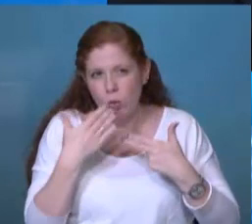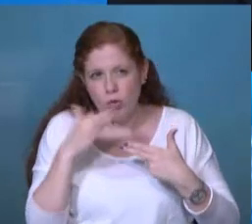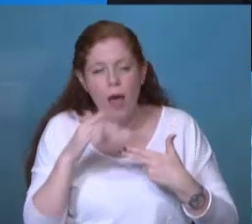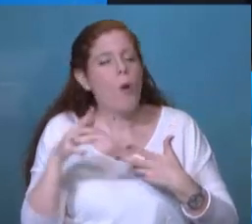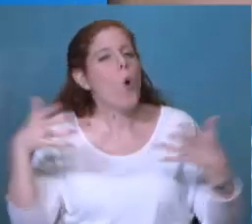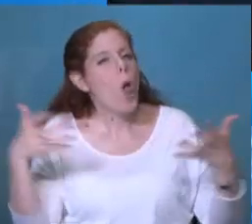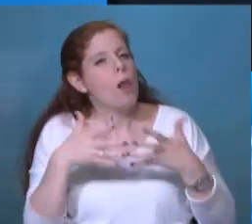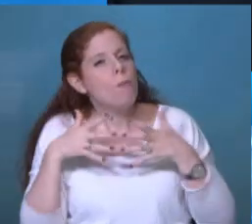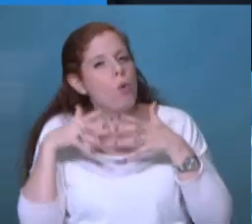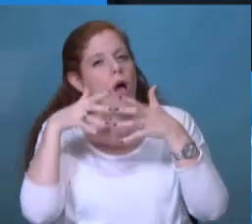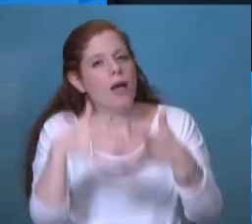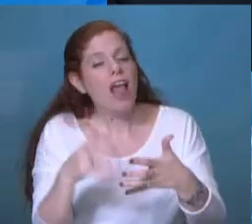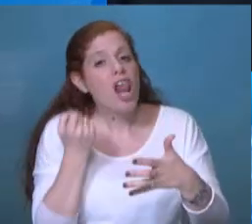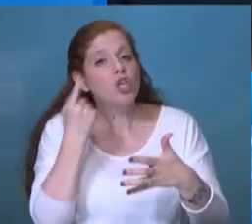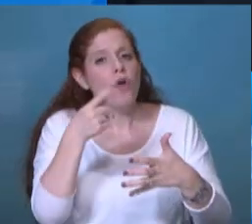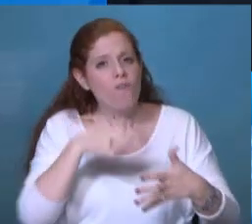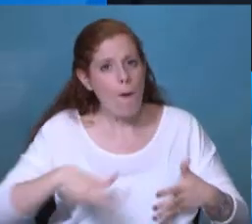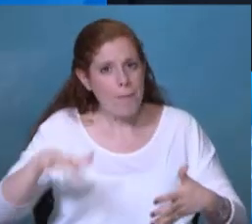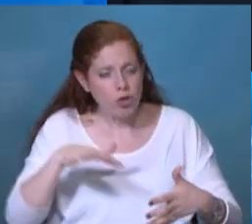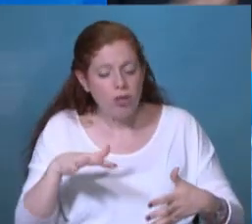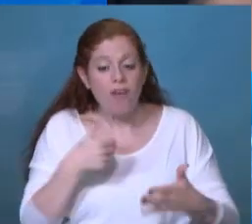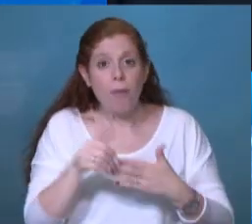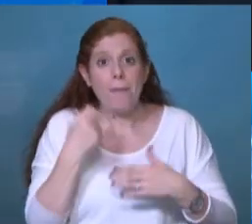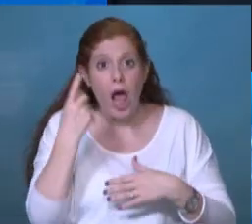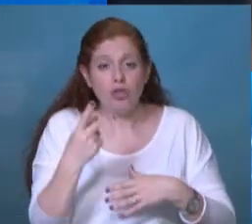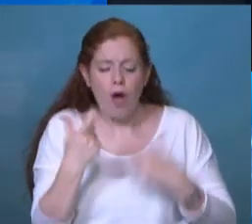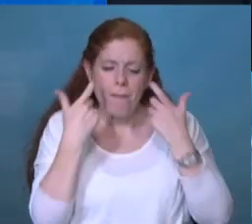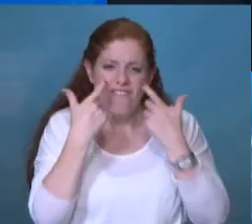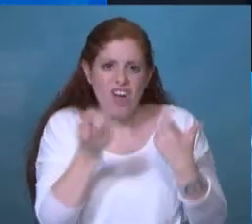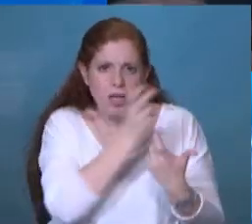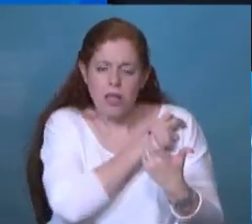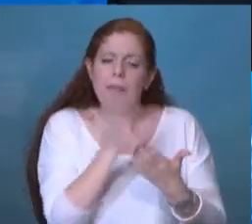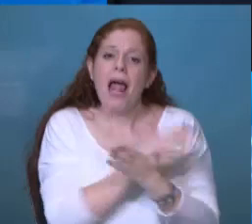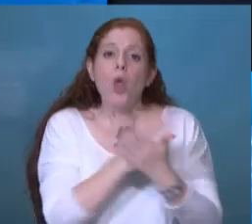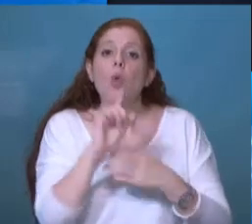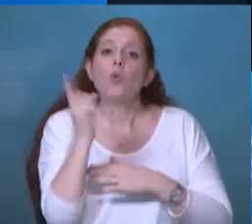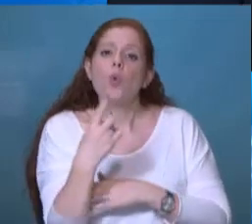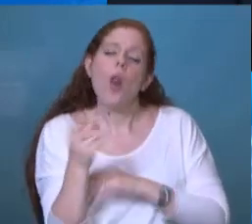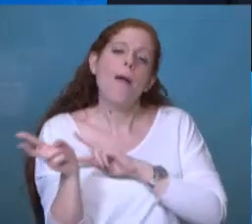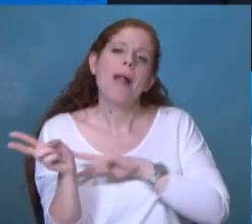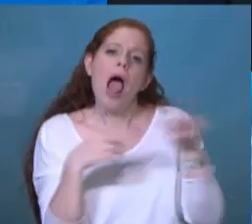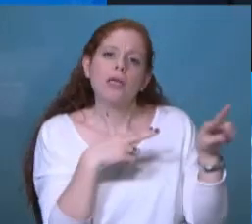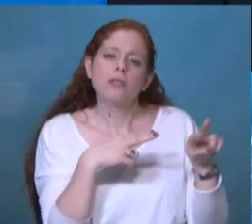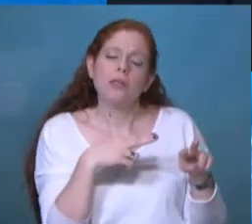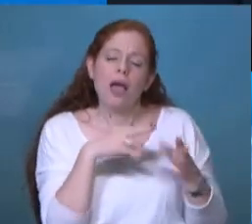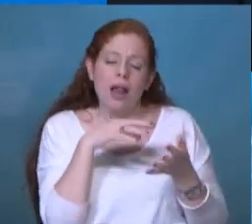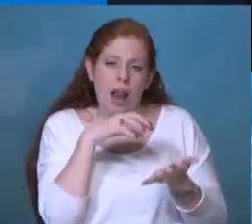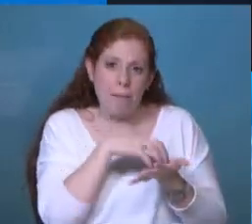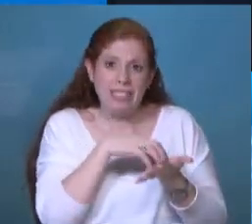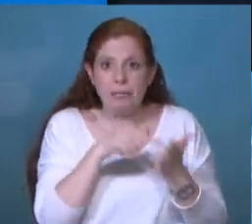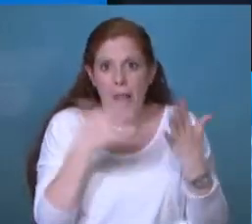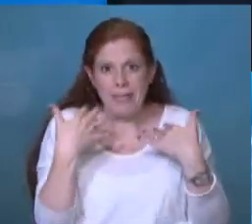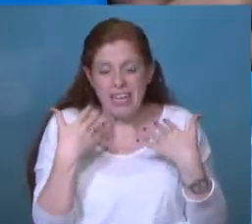לשטח, לשבוע שטח, ובמהלך השבוע המפקדים החליטו להחזיר את כולם לבסיס בשל מזג האוויר, אבל שכחו